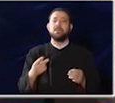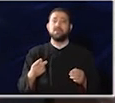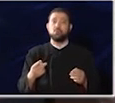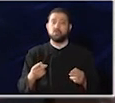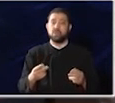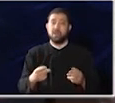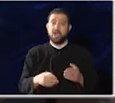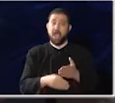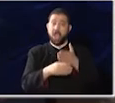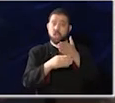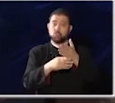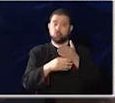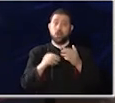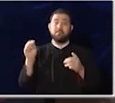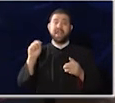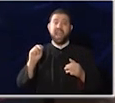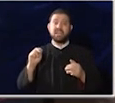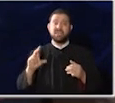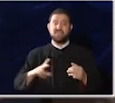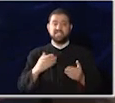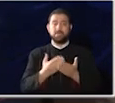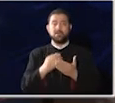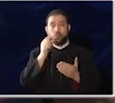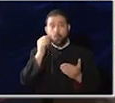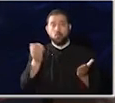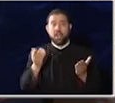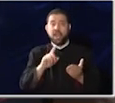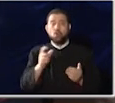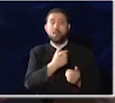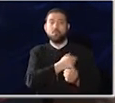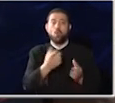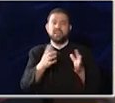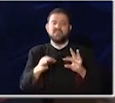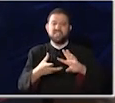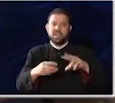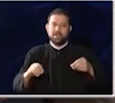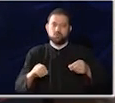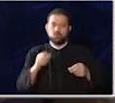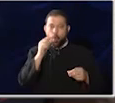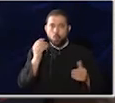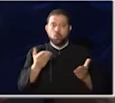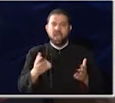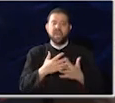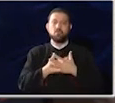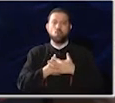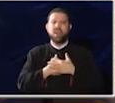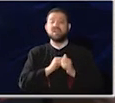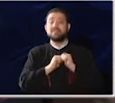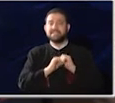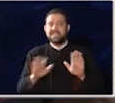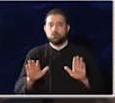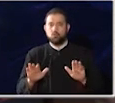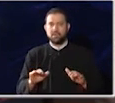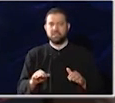îngrijire paliativă se adresează celui care nu mai poate fi vindecat. Și acest om care nu mai are nici măcar